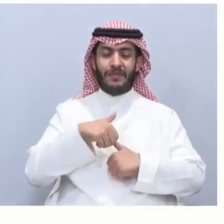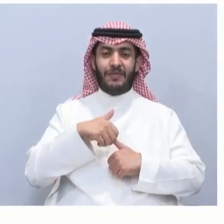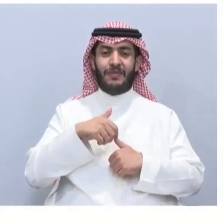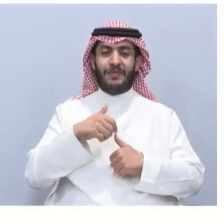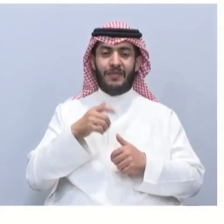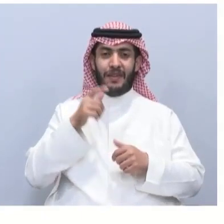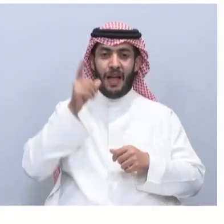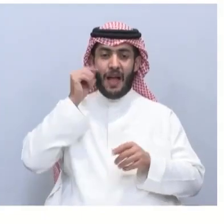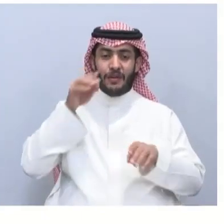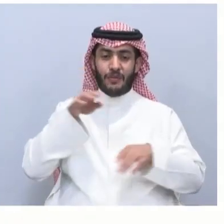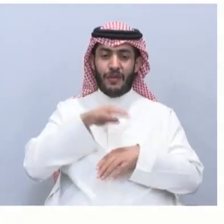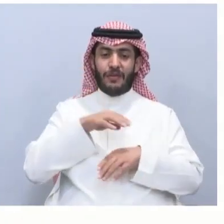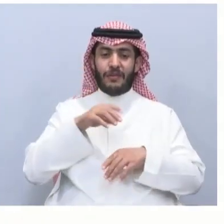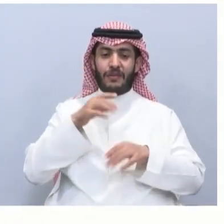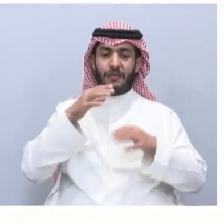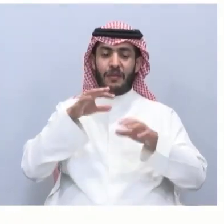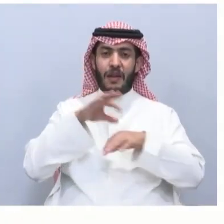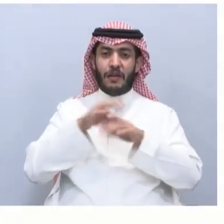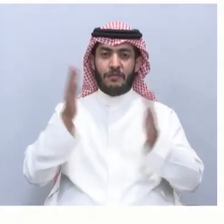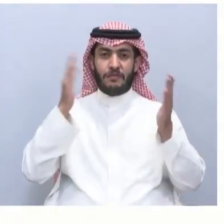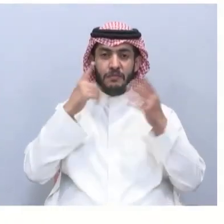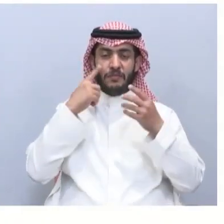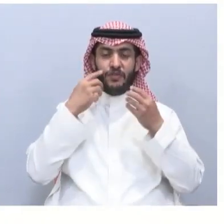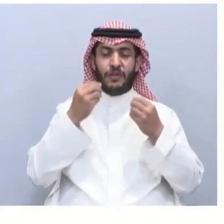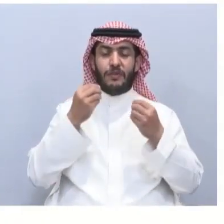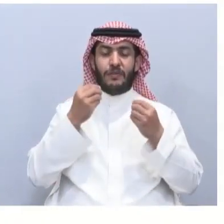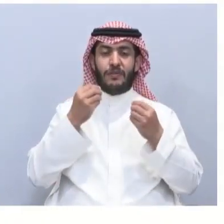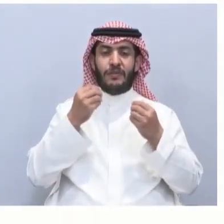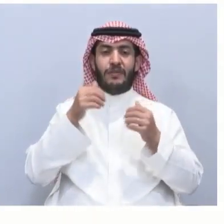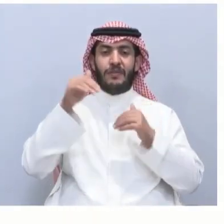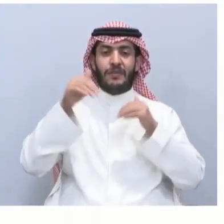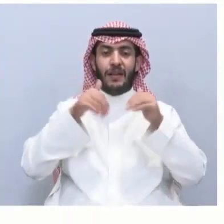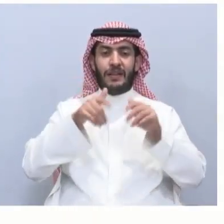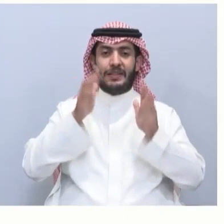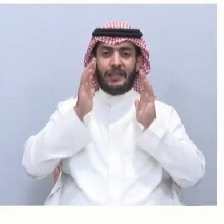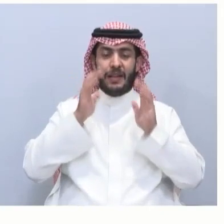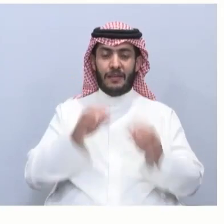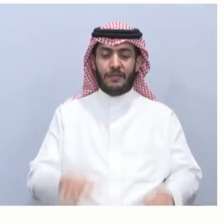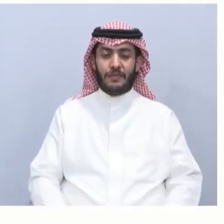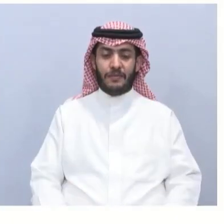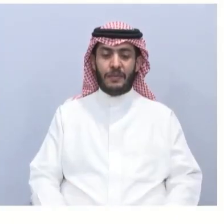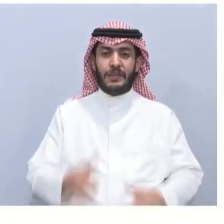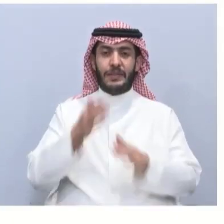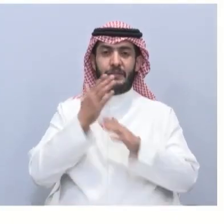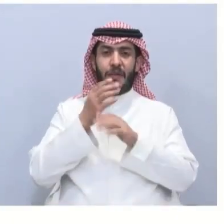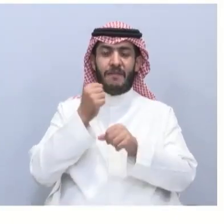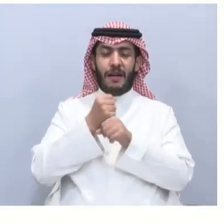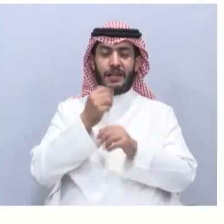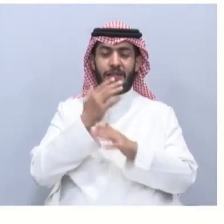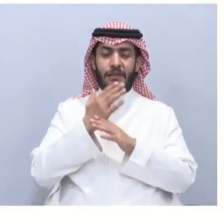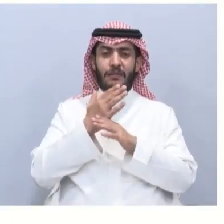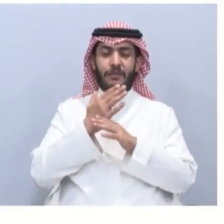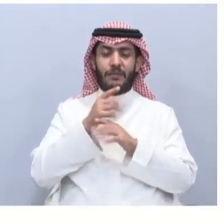والبشت والناس ما شاء الله في لباس جميل يحضرون هذه الصلاه لماذا فعلوا ذلك